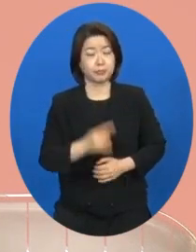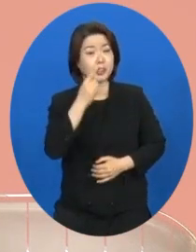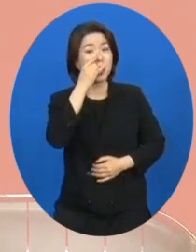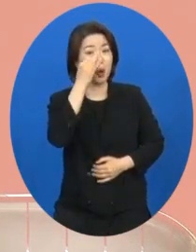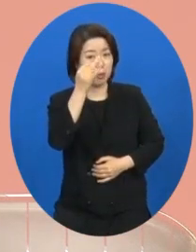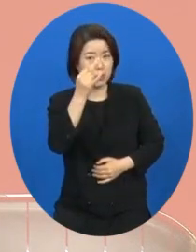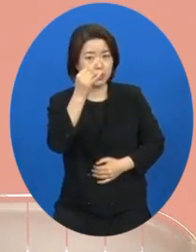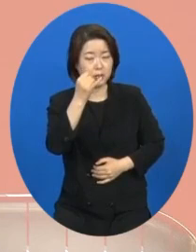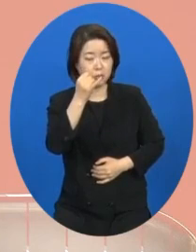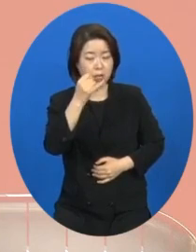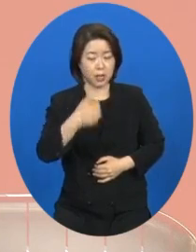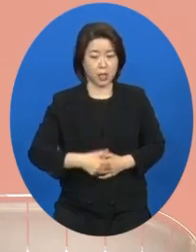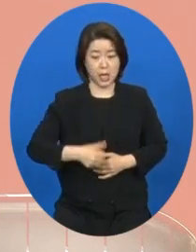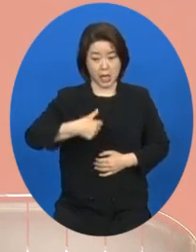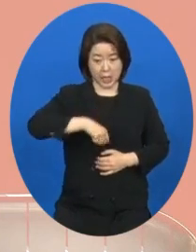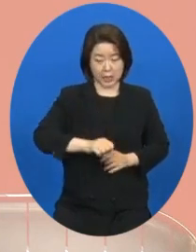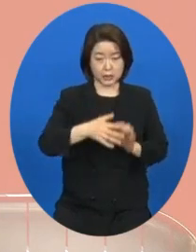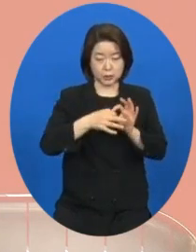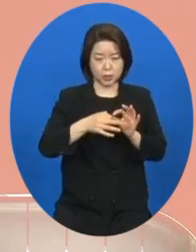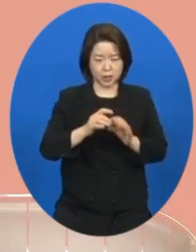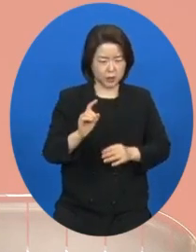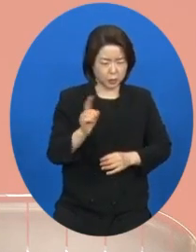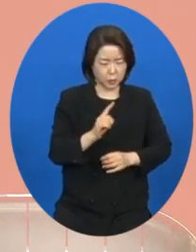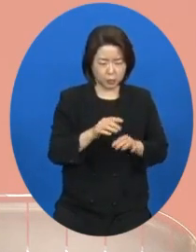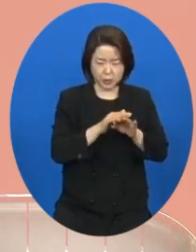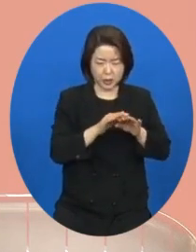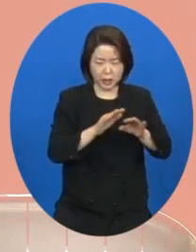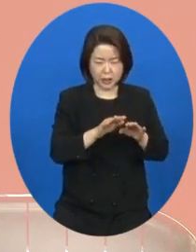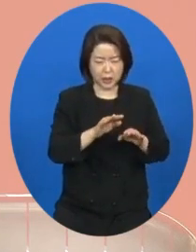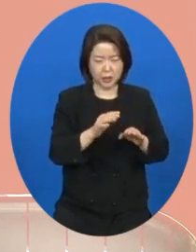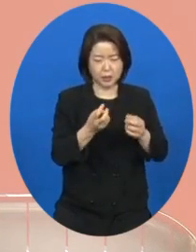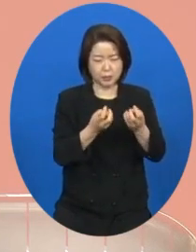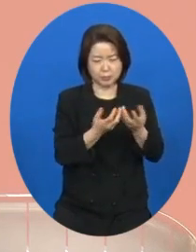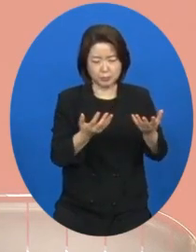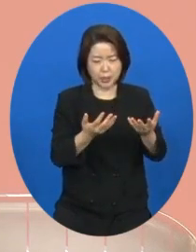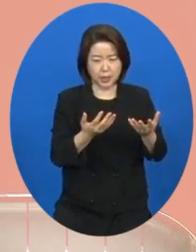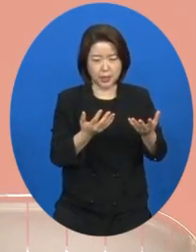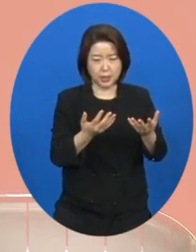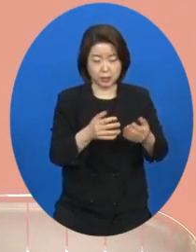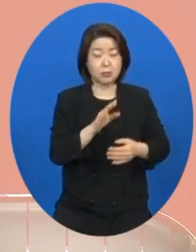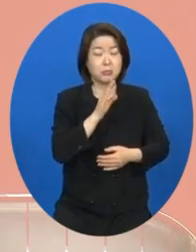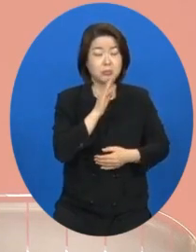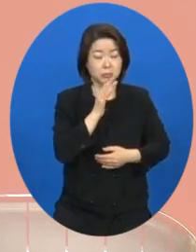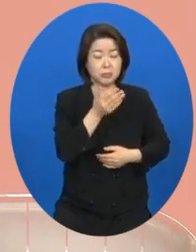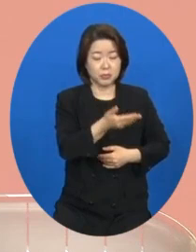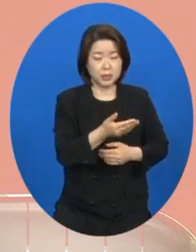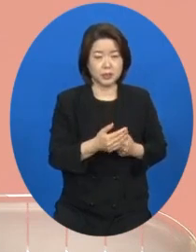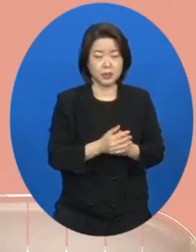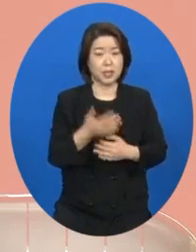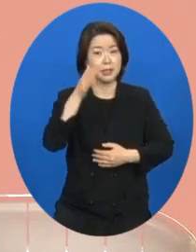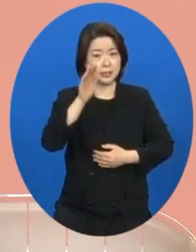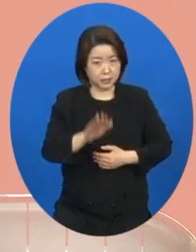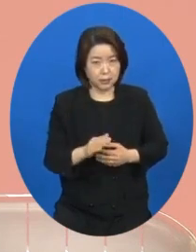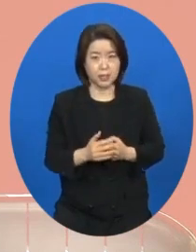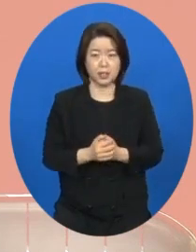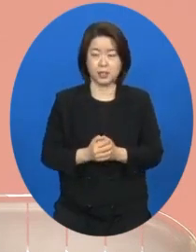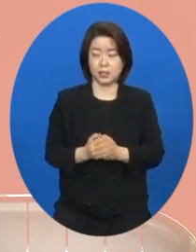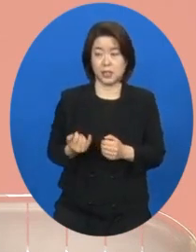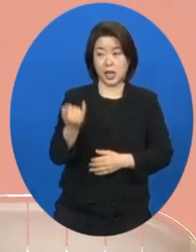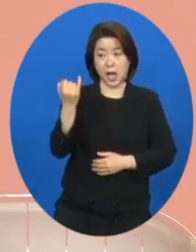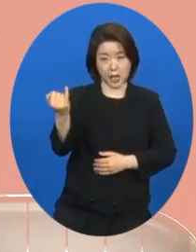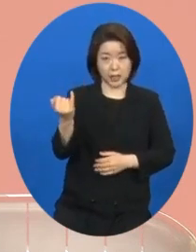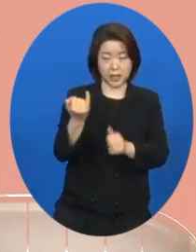어머니와 아들 관계는 이건 도무지 어떻게 해결할 방법이 없다고 하는 건 옳다. 그런데